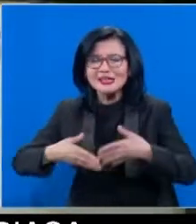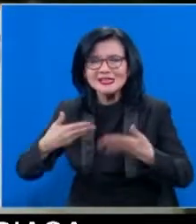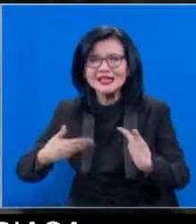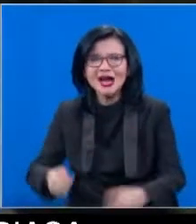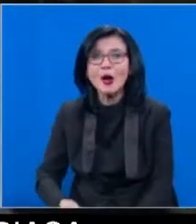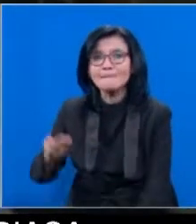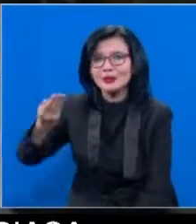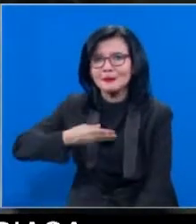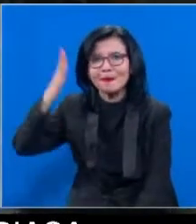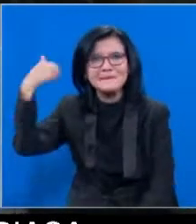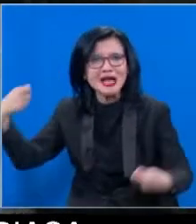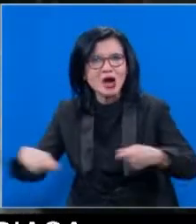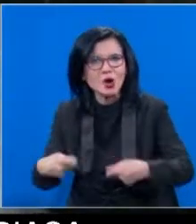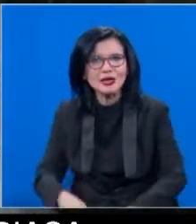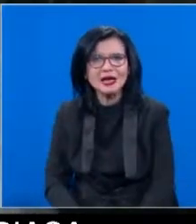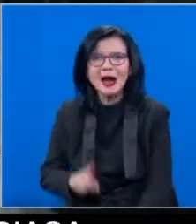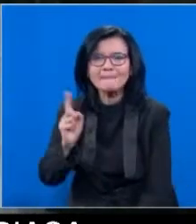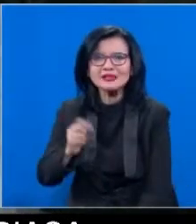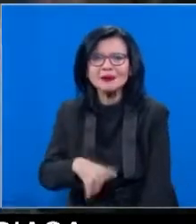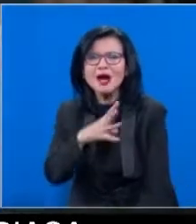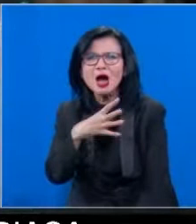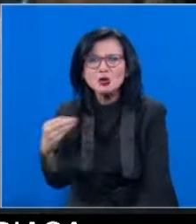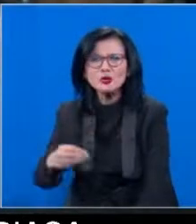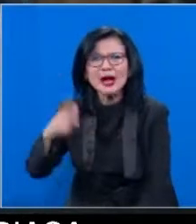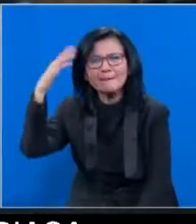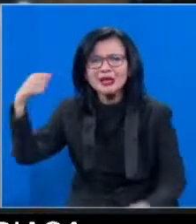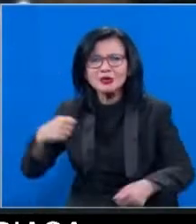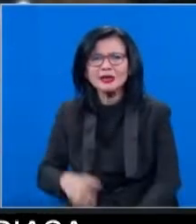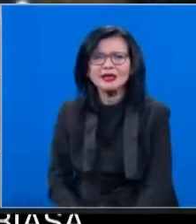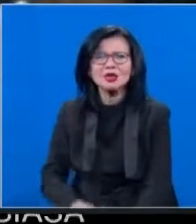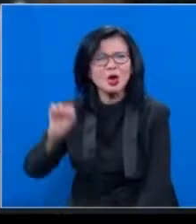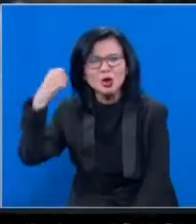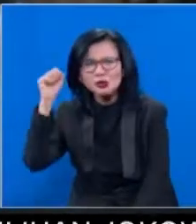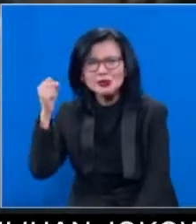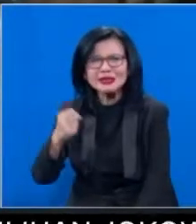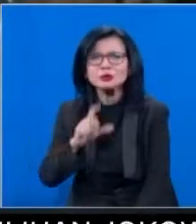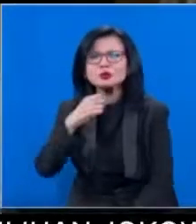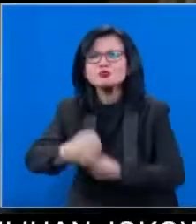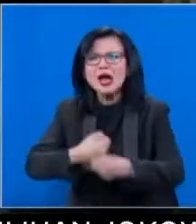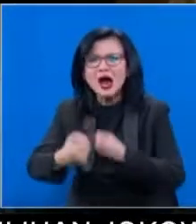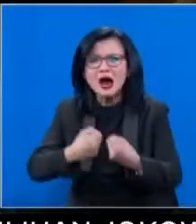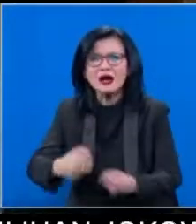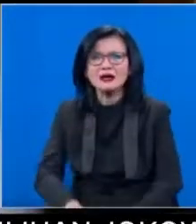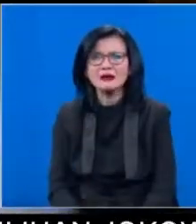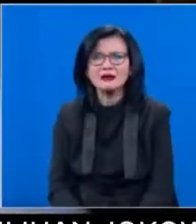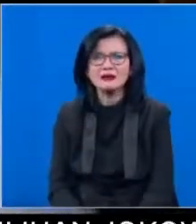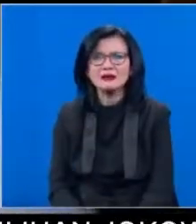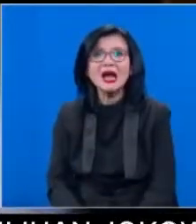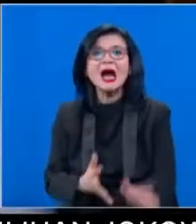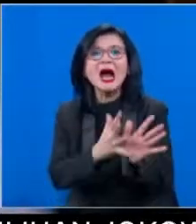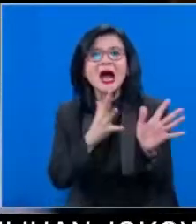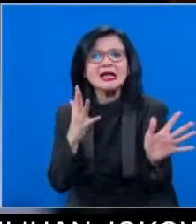minyak goreng sebab kelangkaan yang terjadi selama ini sangat mengancam kelangsungan usaha mereka antrin minyak